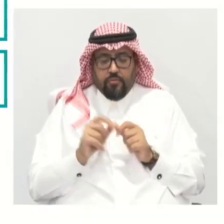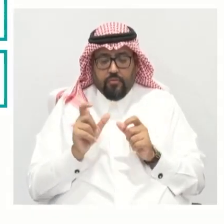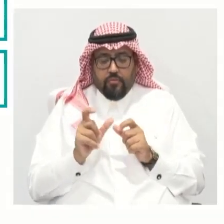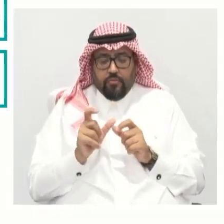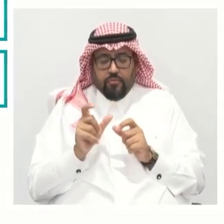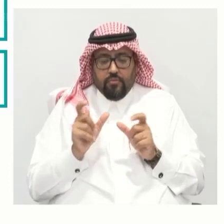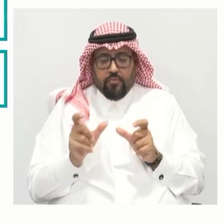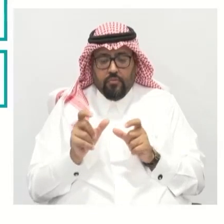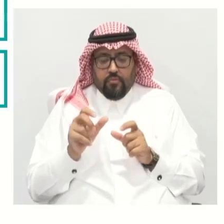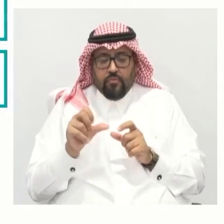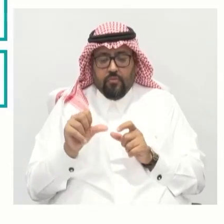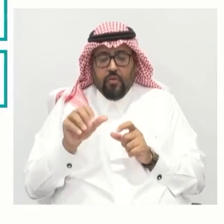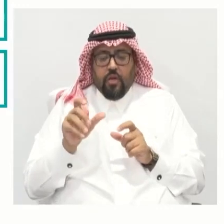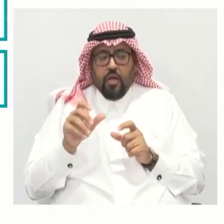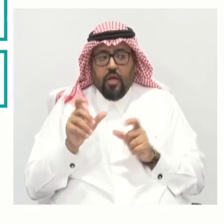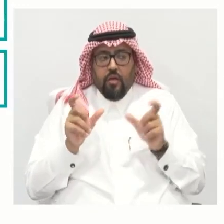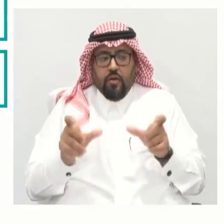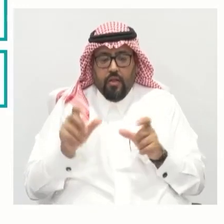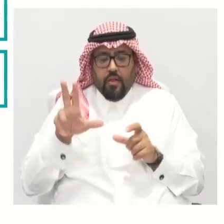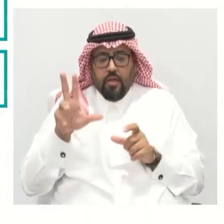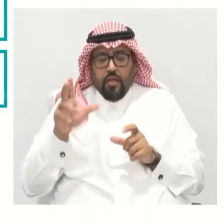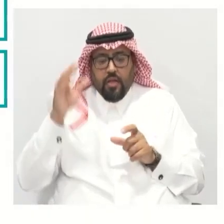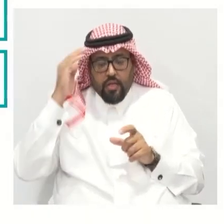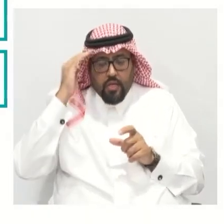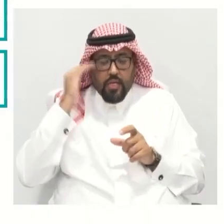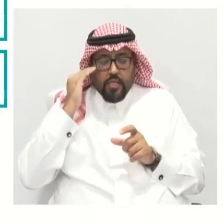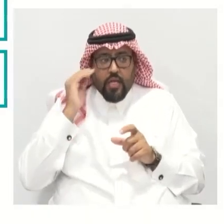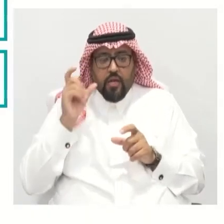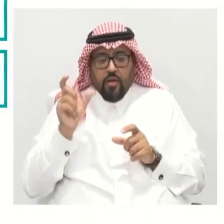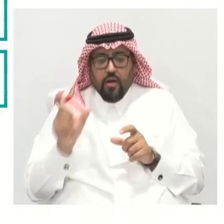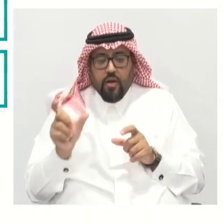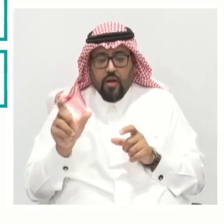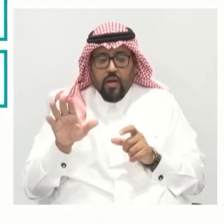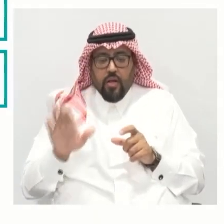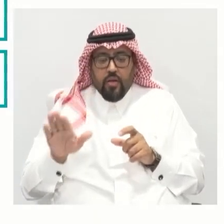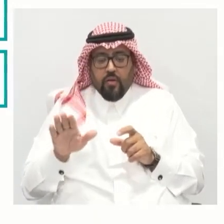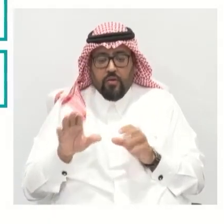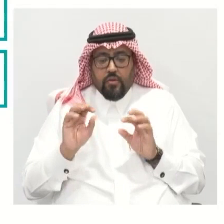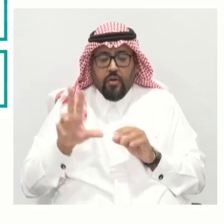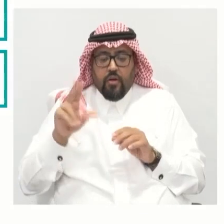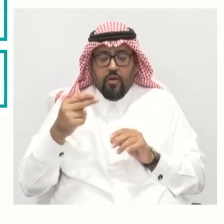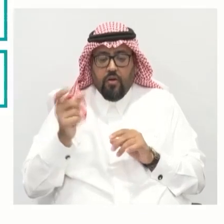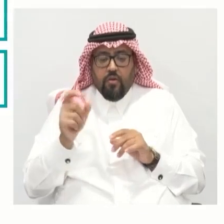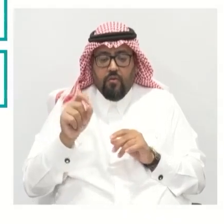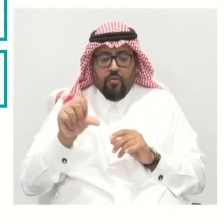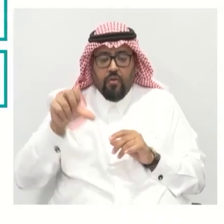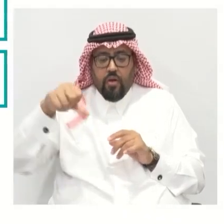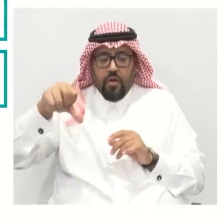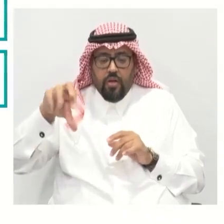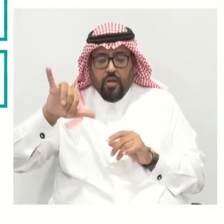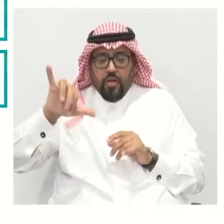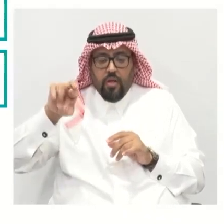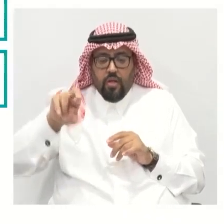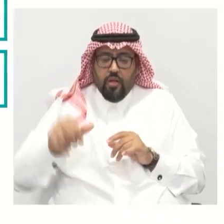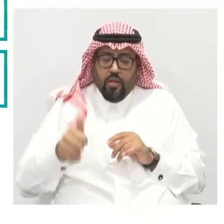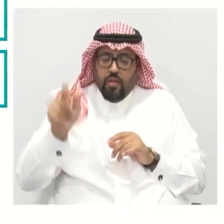حمايه النساء والاطفال الذين ماذا ينالهم العنف والايذاء اذا عندما